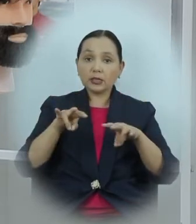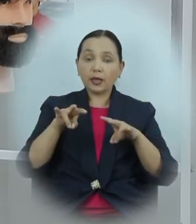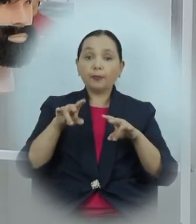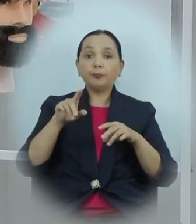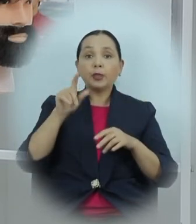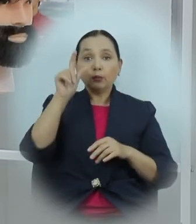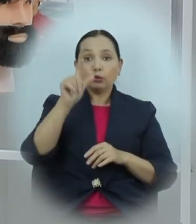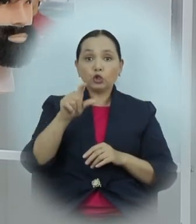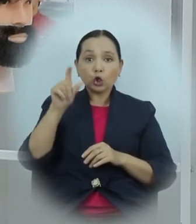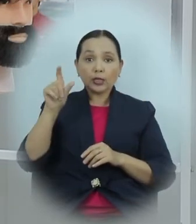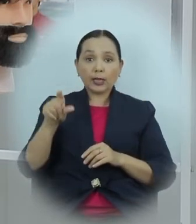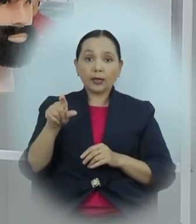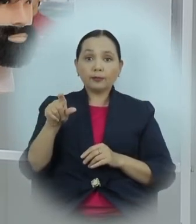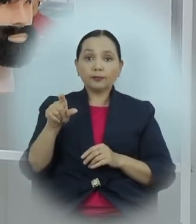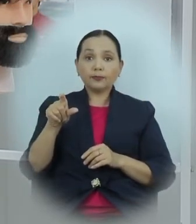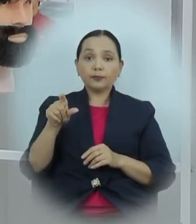mijozlarga